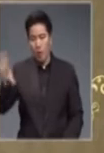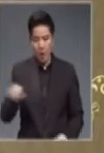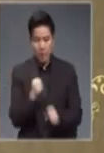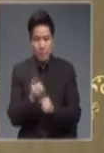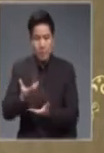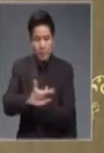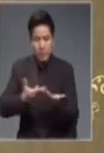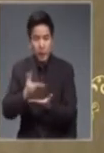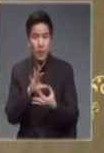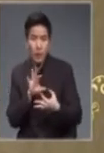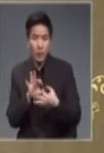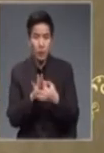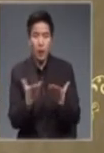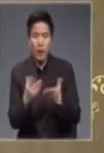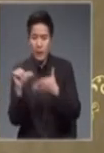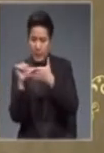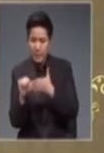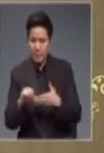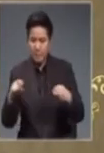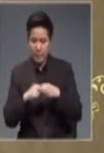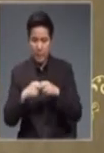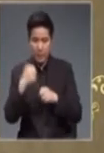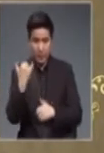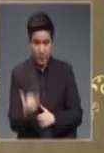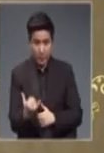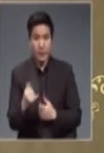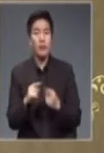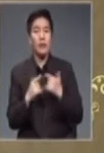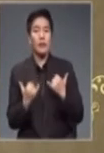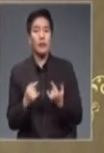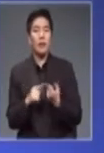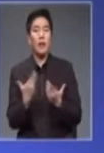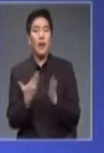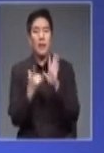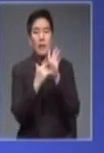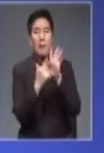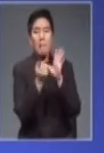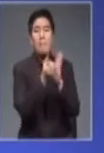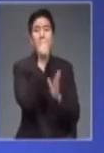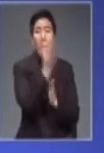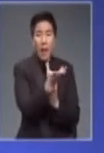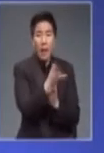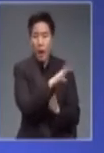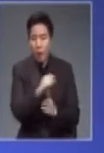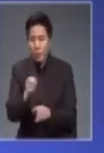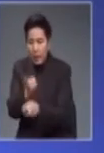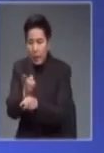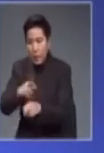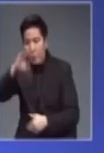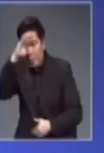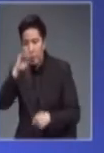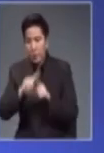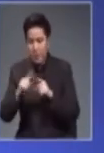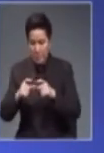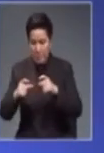ออกนวัตกรรมอื่นๆนะครับไปยังตลาดที่มีความต้องการใกล้เคียงกันโดยเราต้องไม่ลืมการสร้างเครือข่ายการเชื่อมโยงทางเศรษฐกิจอย่าง